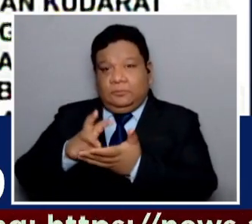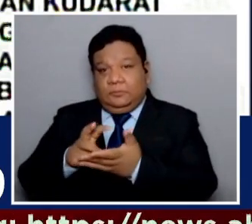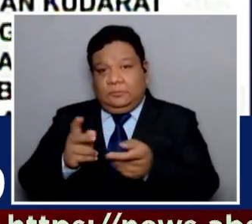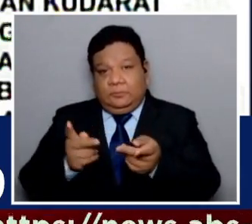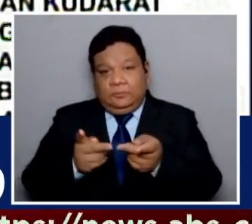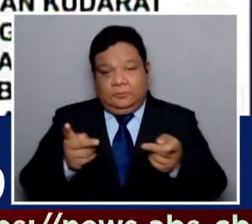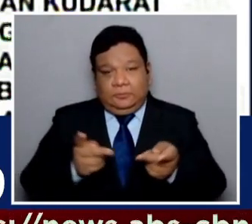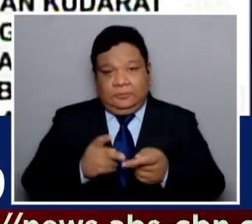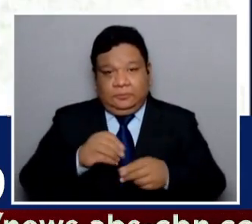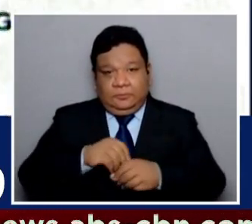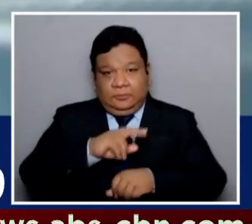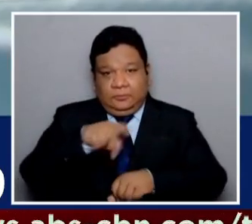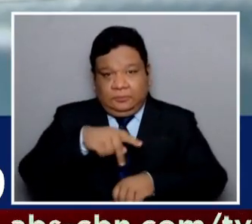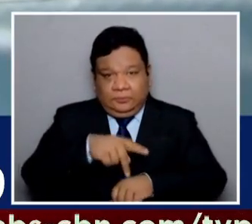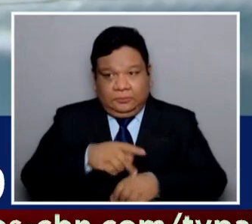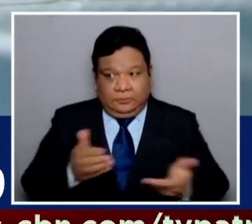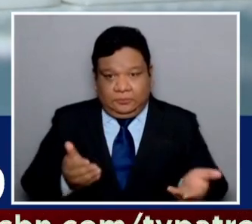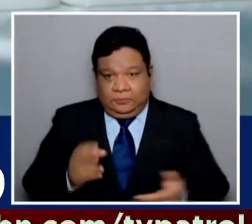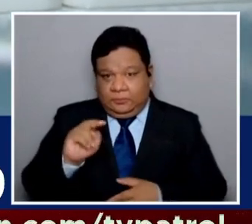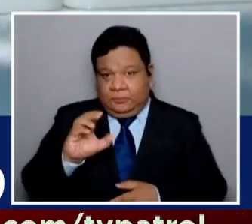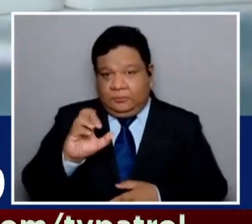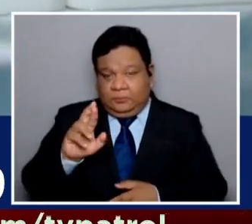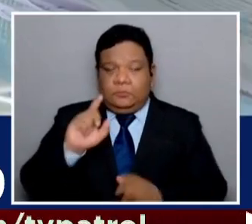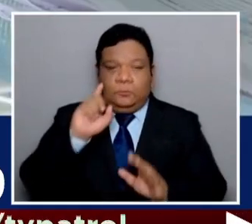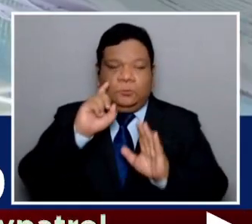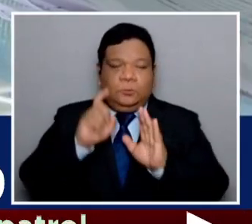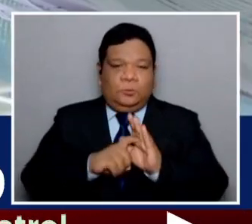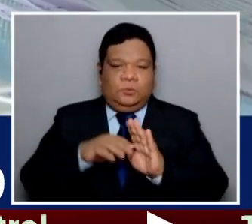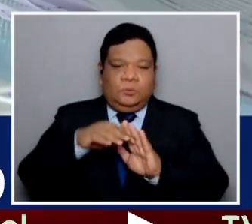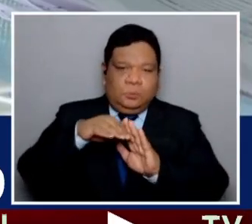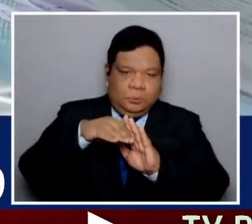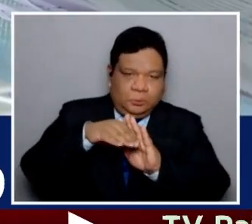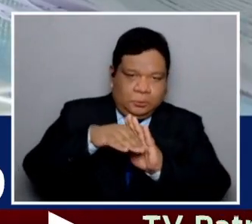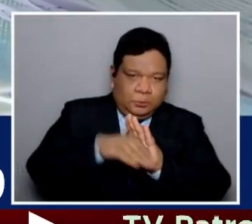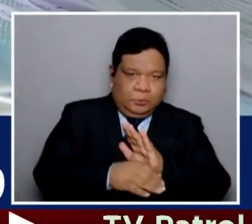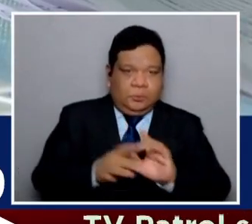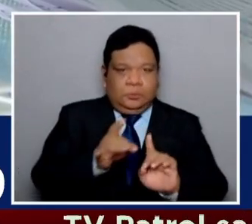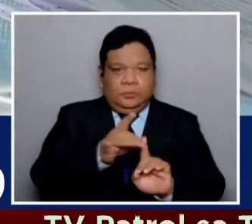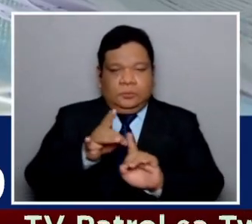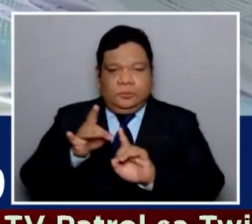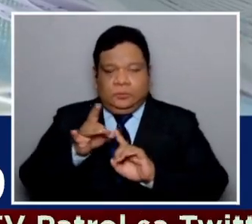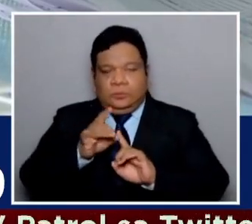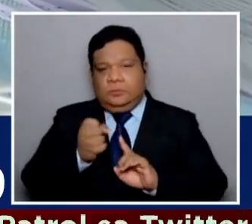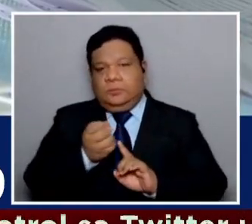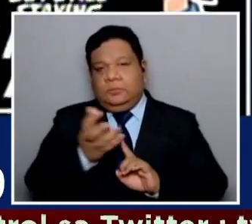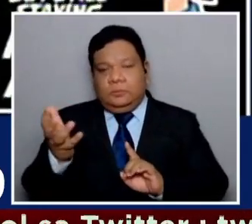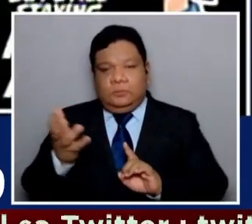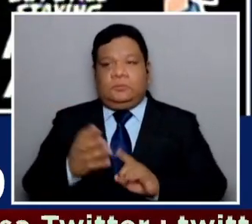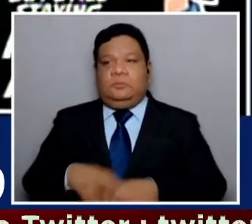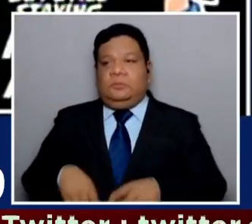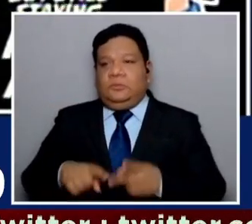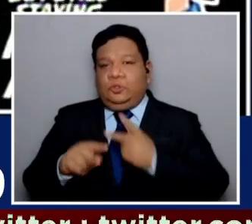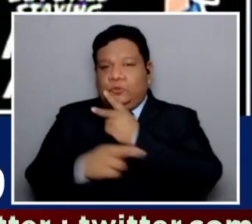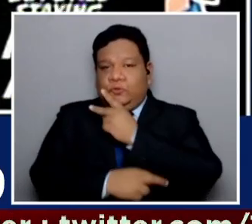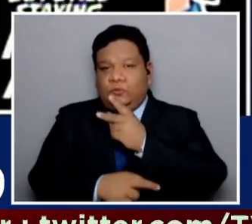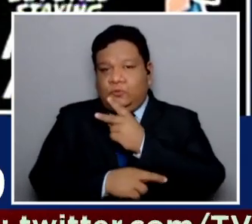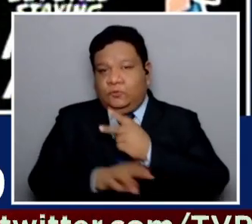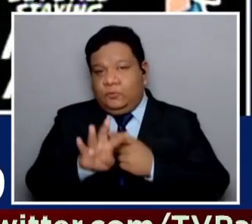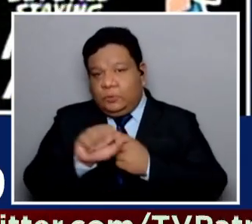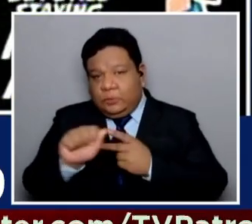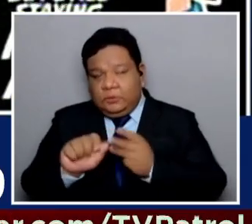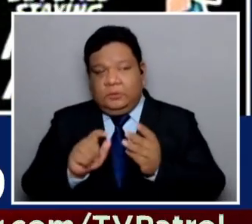ng sa NCR, bumababa na. Sa Calabarzon din, bumababa na. Tsaka sa ibang, yun nga, karamihan ng mga provinces